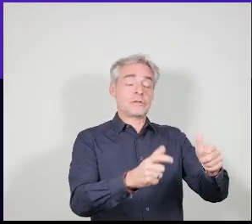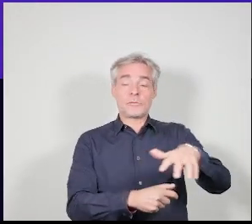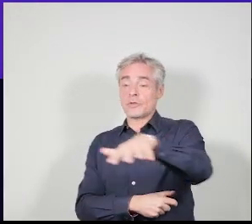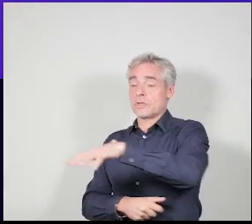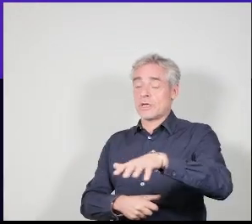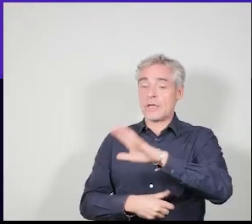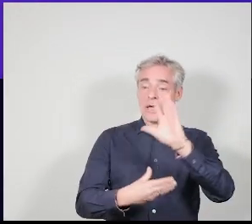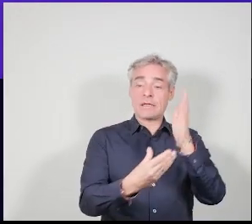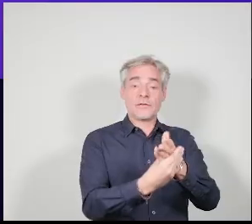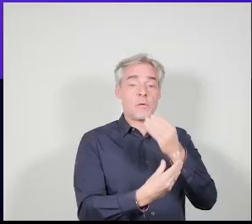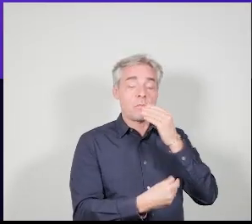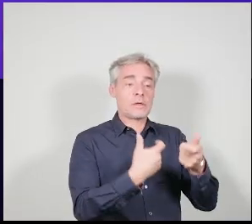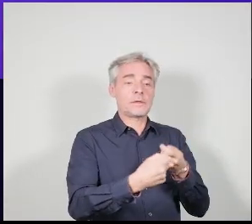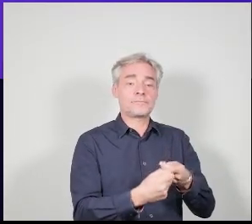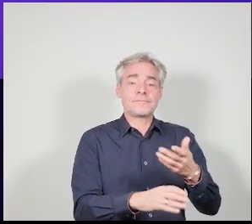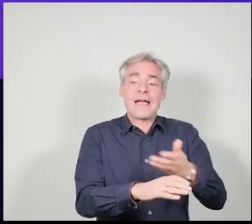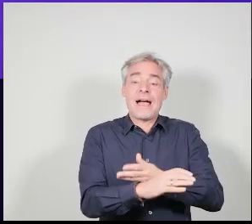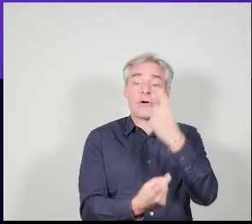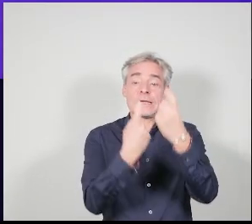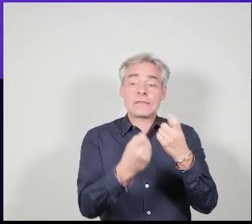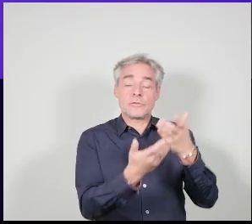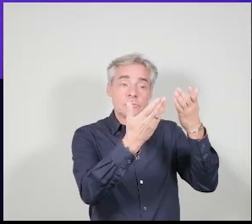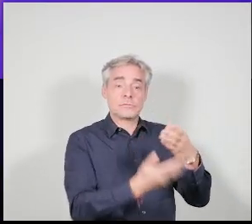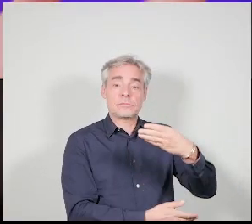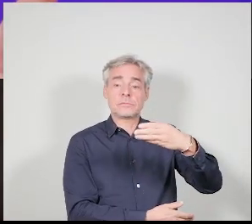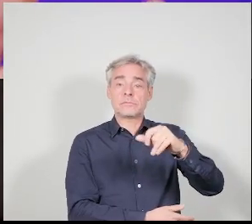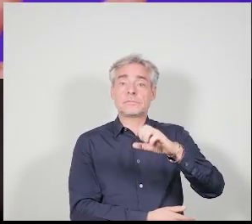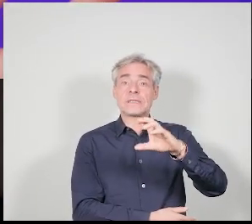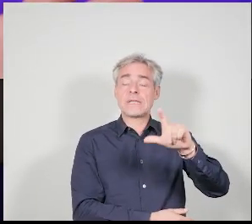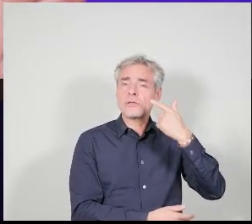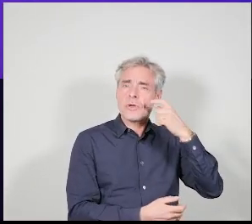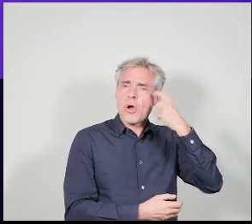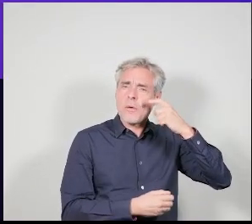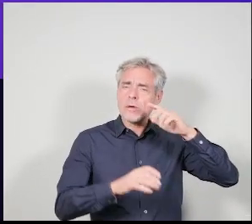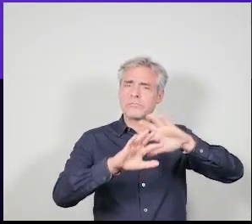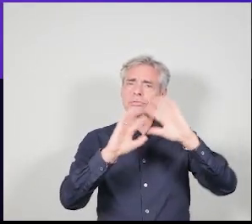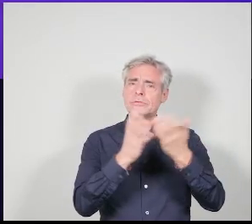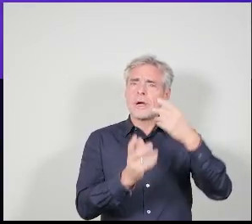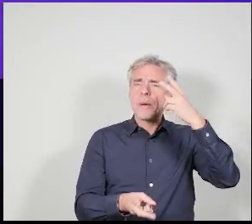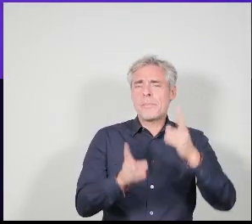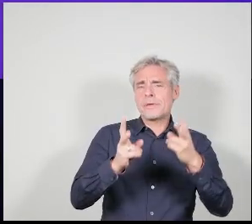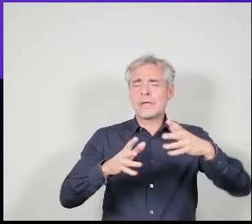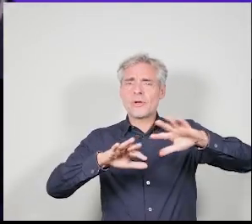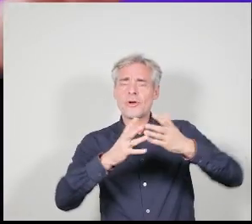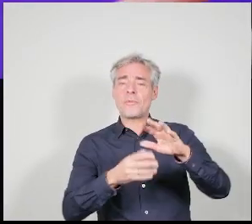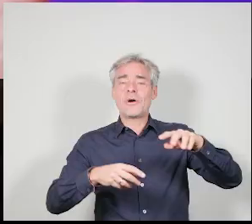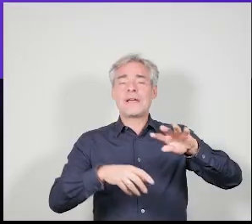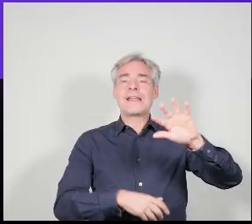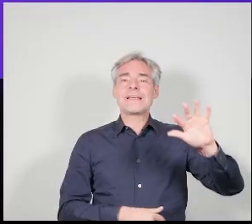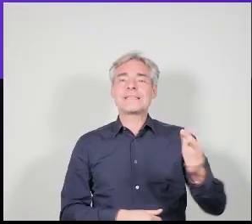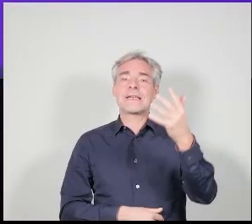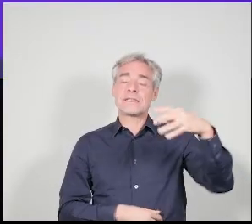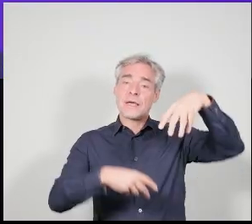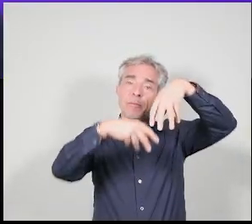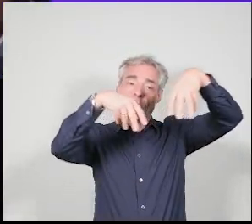son bon endroit. Un mot de réaction vite avant de prendre les questions, Marcel, sur ces constats et sur peut-être la manière dont la 5e branche donne aussi